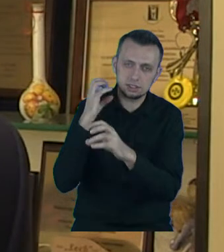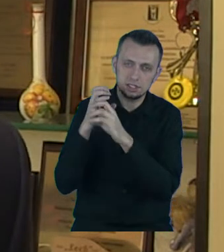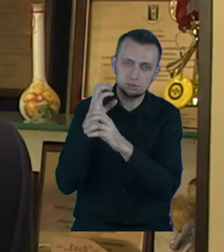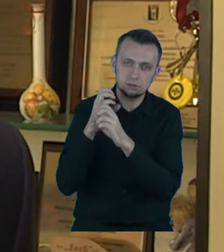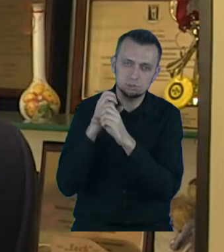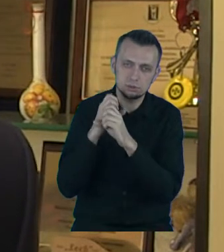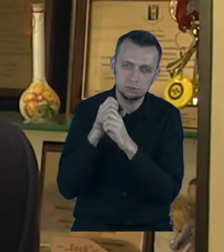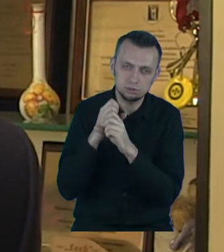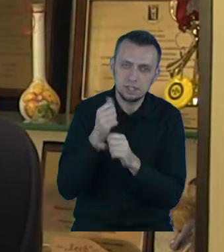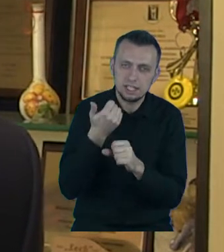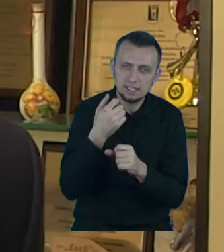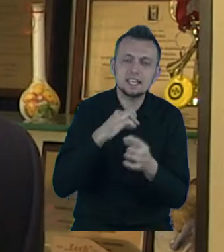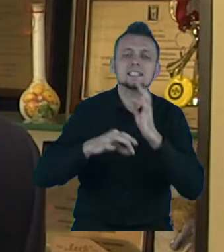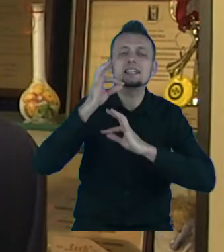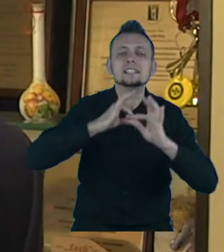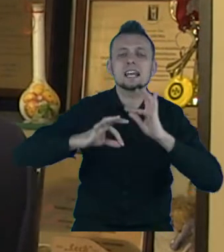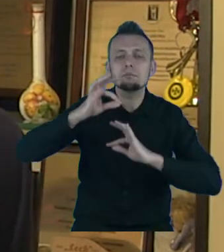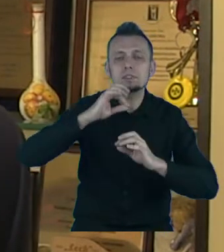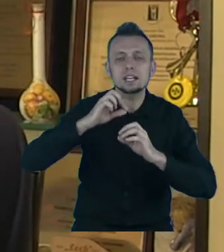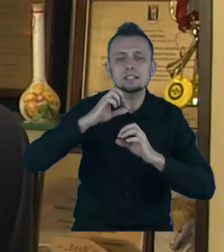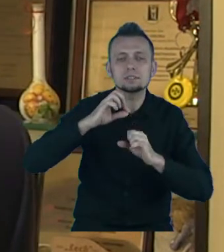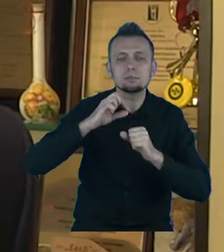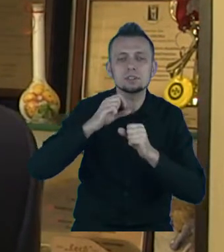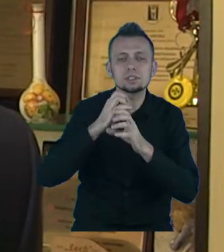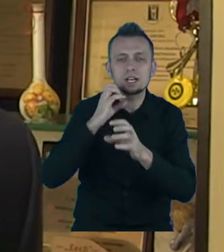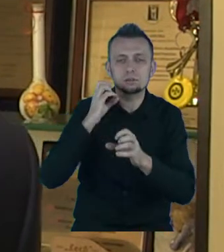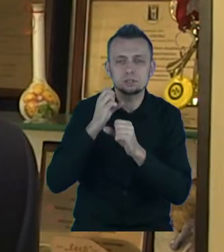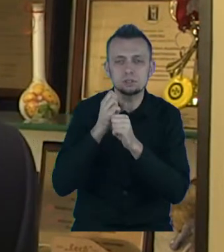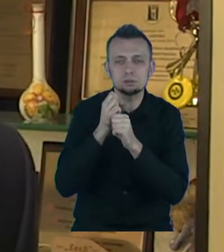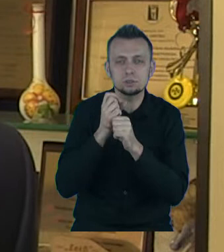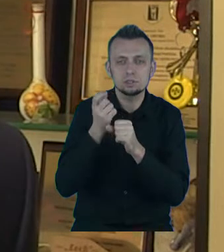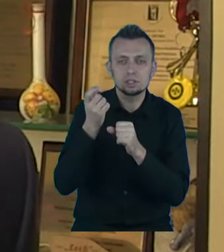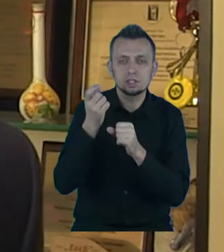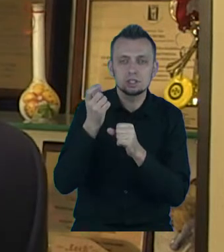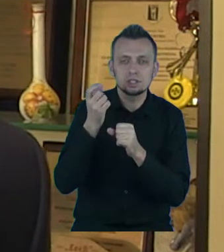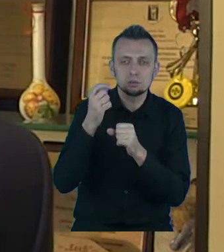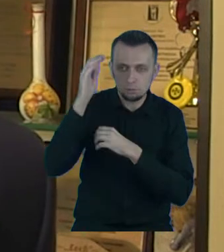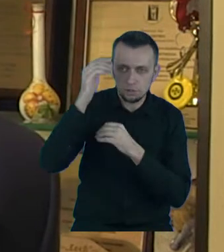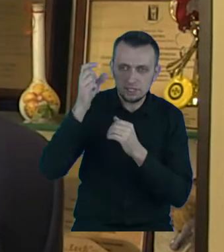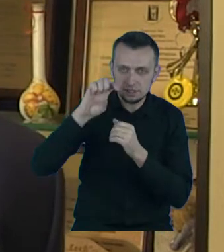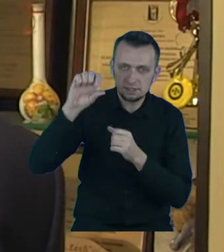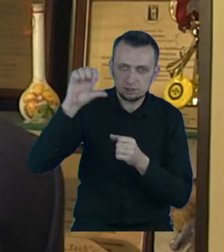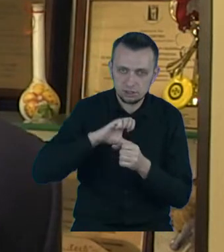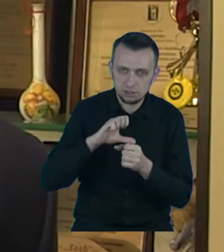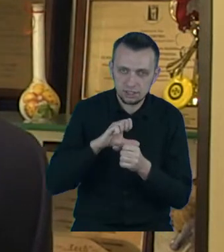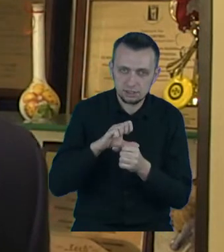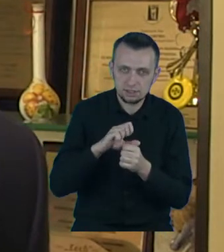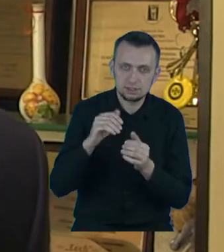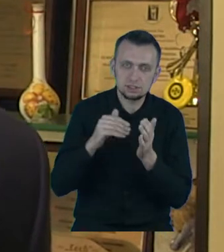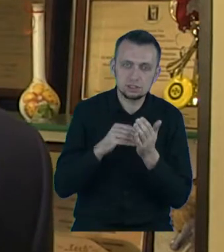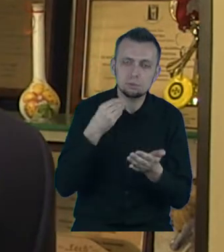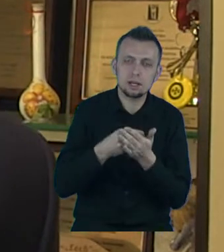wynosi, koszt jednego remontu by wynosił ponad 100 tysięcy, drugiego również ponad 100 tysięcy. Musieliśmy zakupić autobus, który